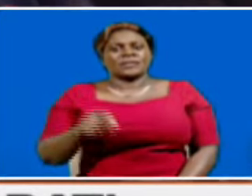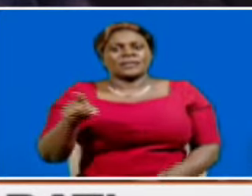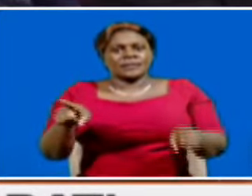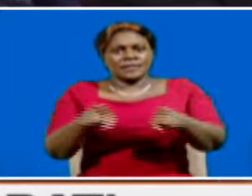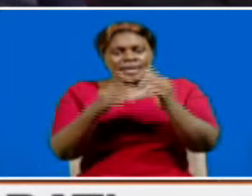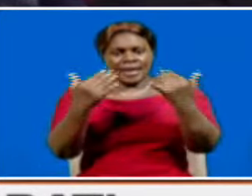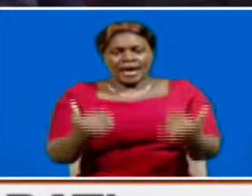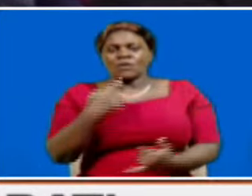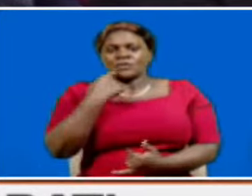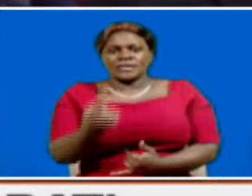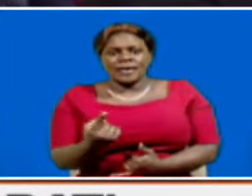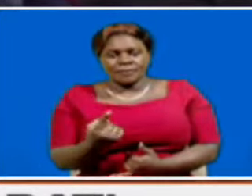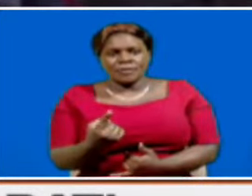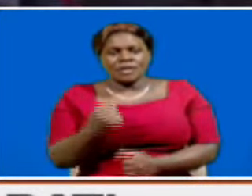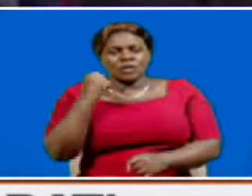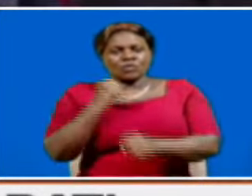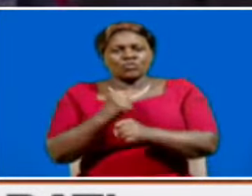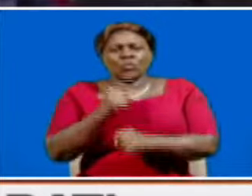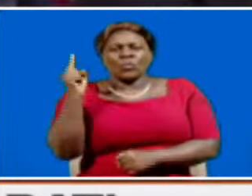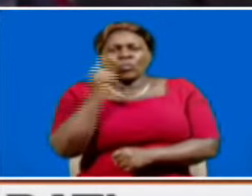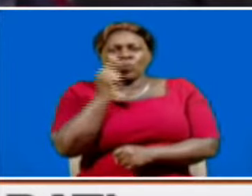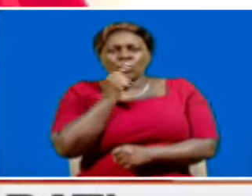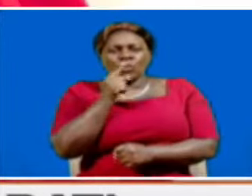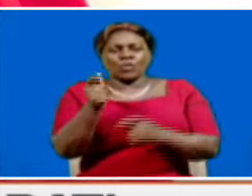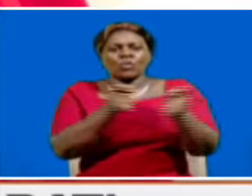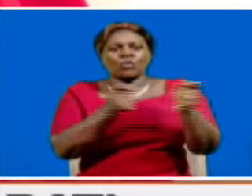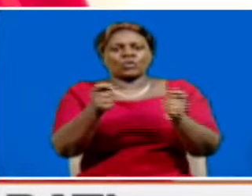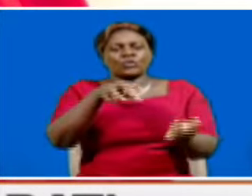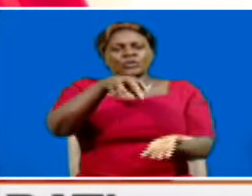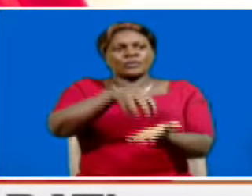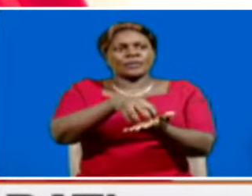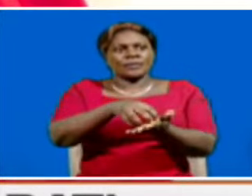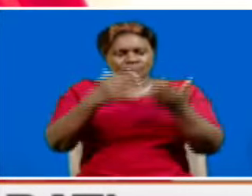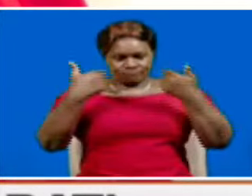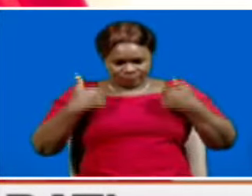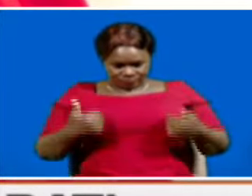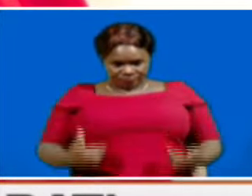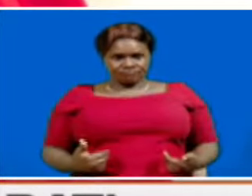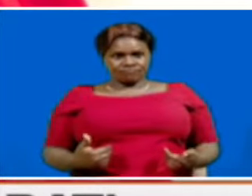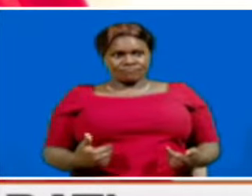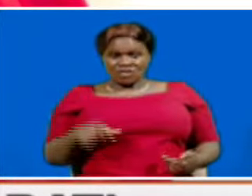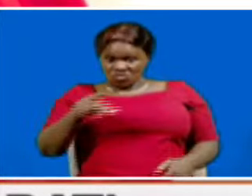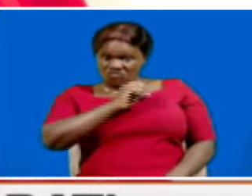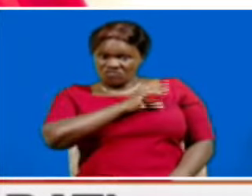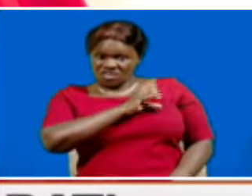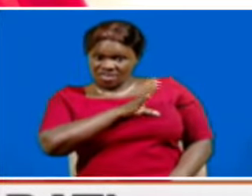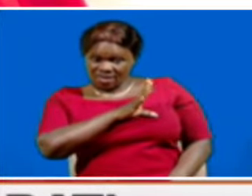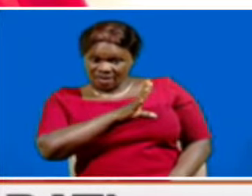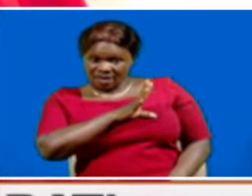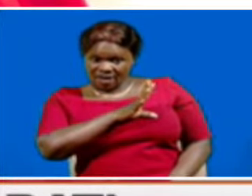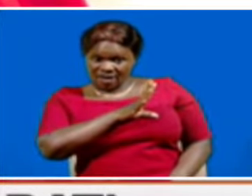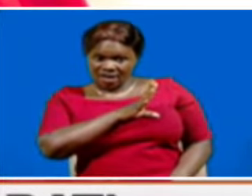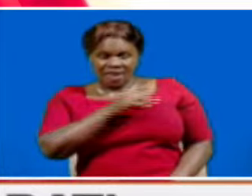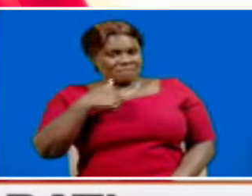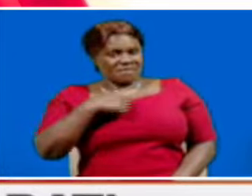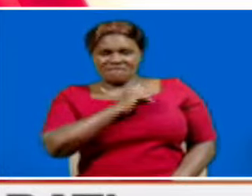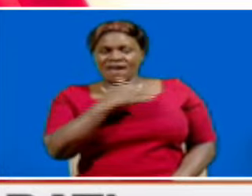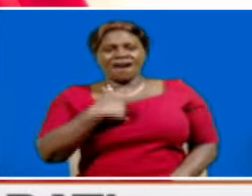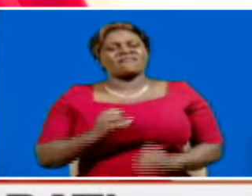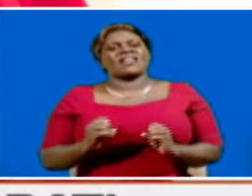sasa wakisema watachukua hatua kali kudhibiti hali. Na mimi kama mnaogopa hao drug barons, mimi